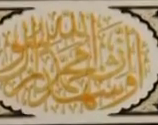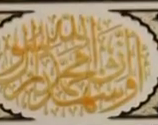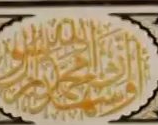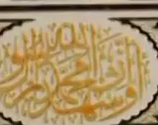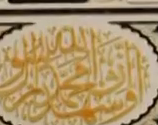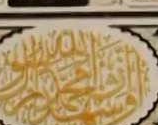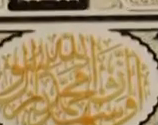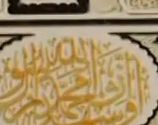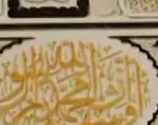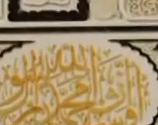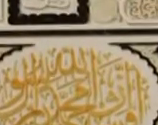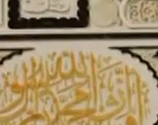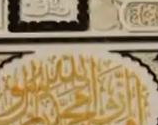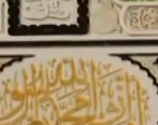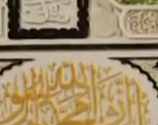الله اكبر الله